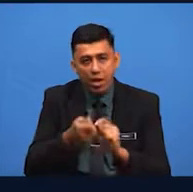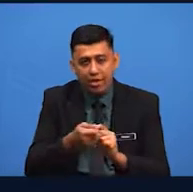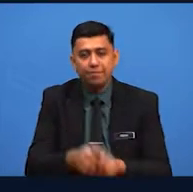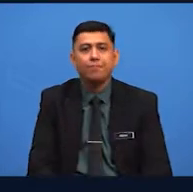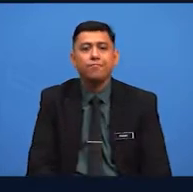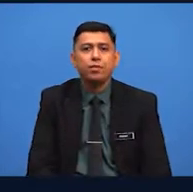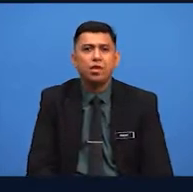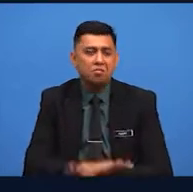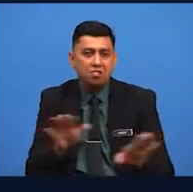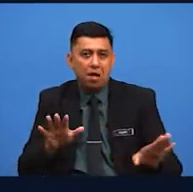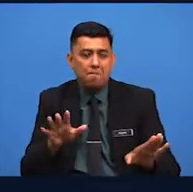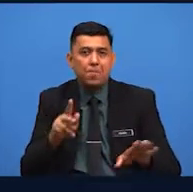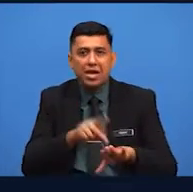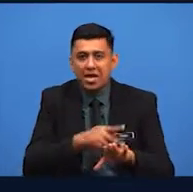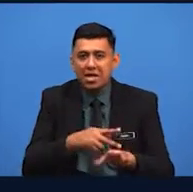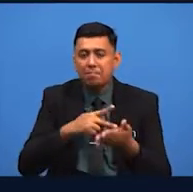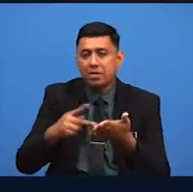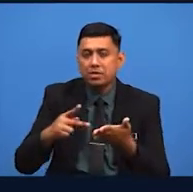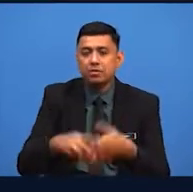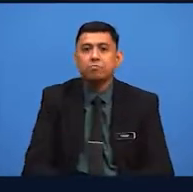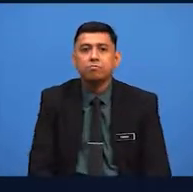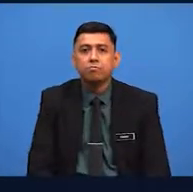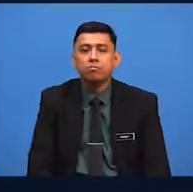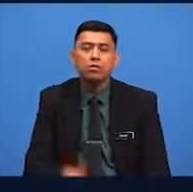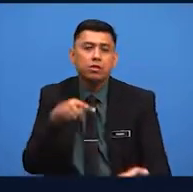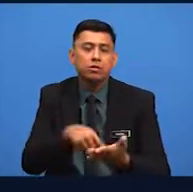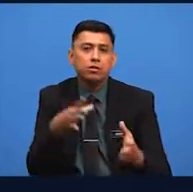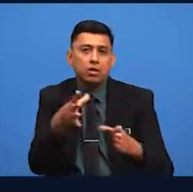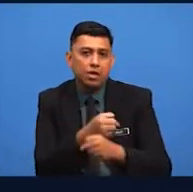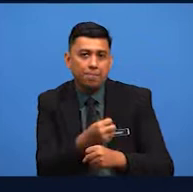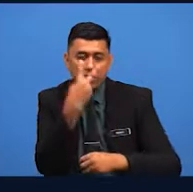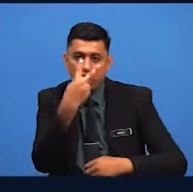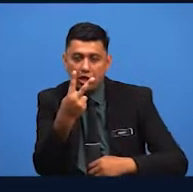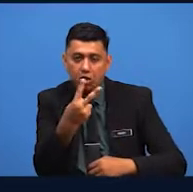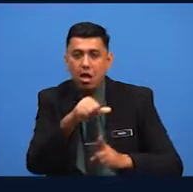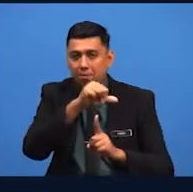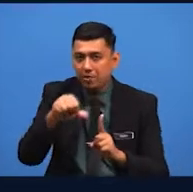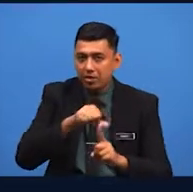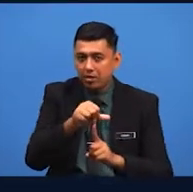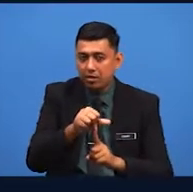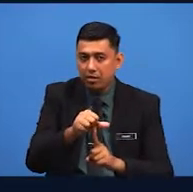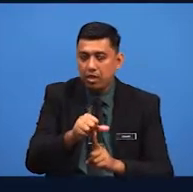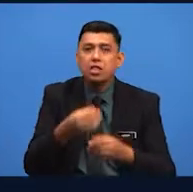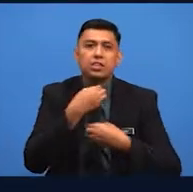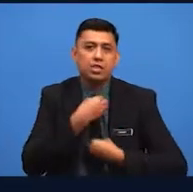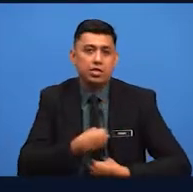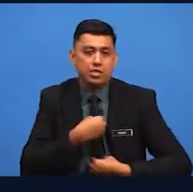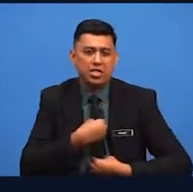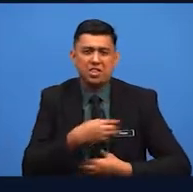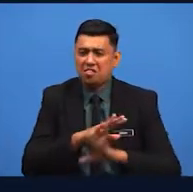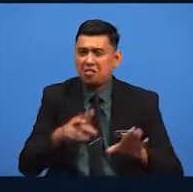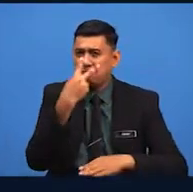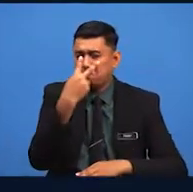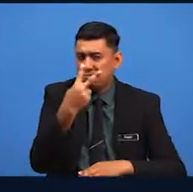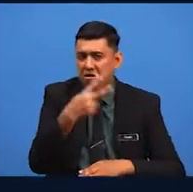murid tidak berpakaian kemas. Ini dapat dilihat apabila tali leher tidak